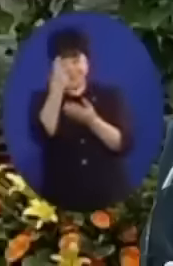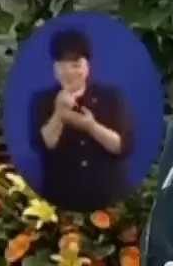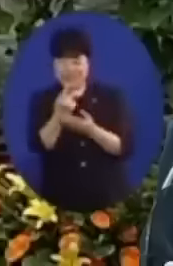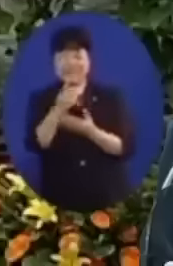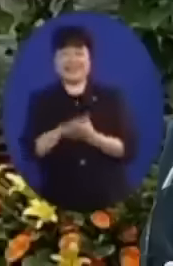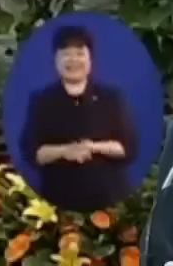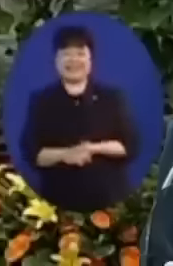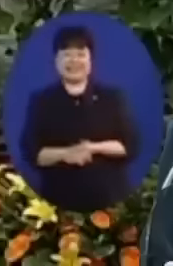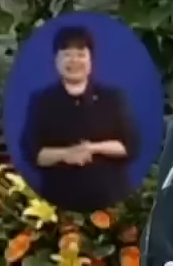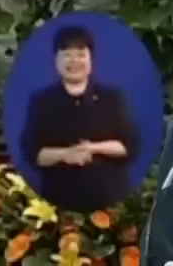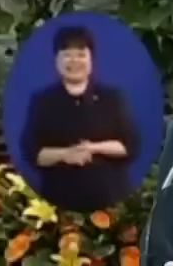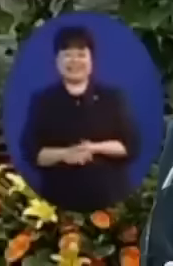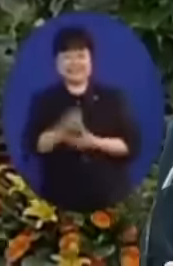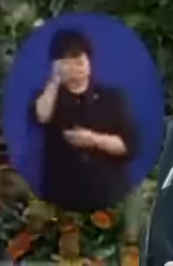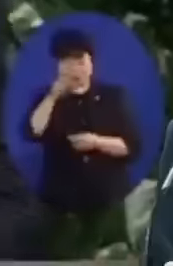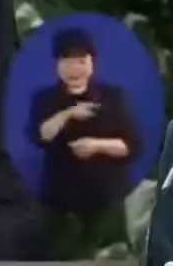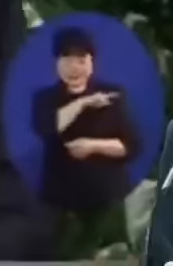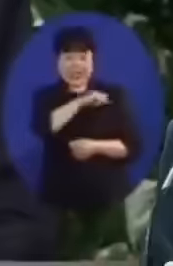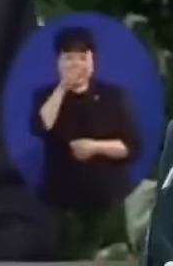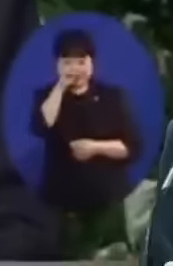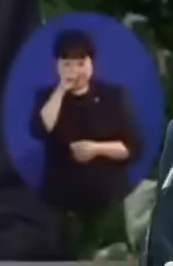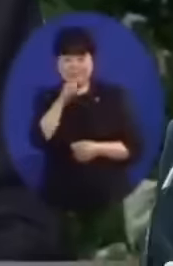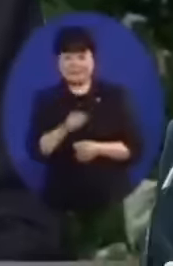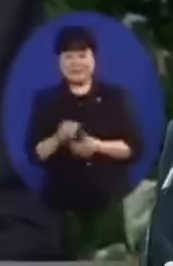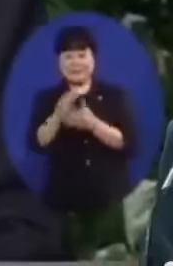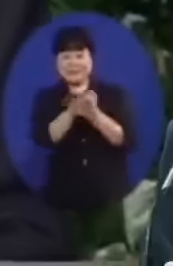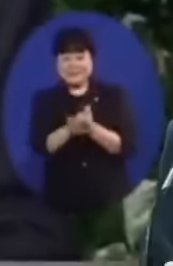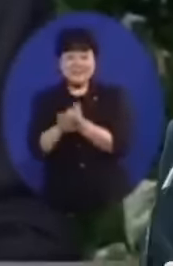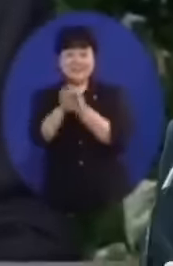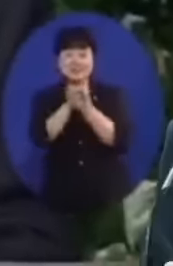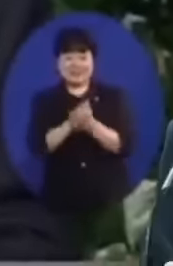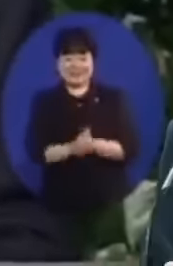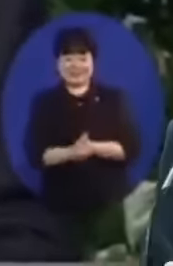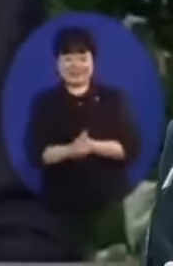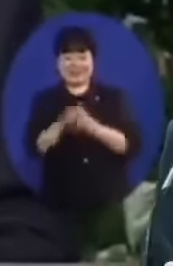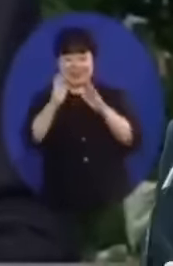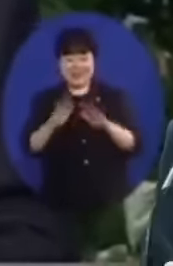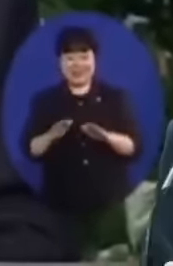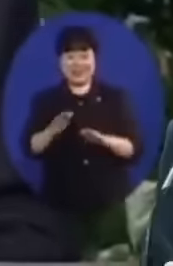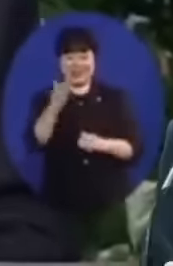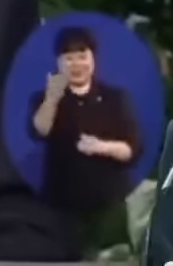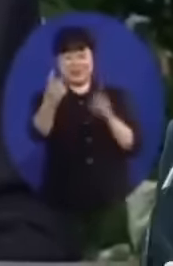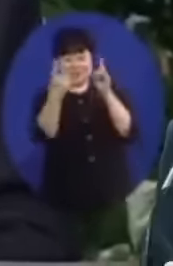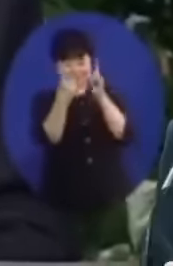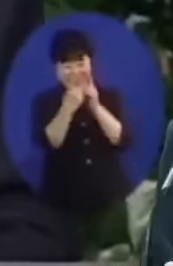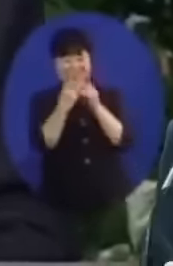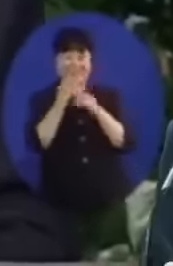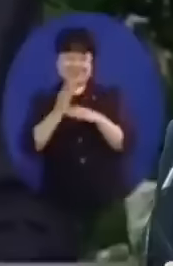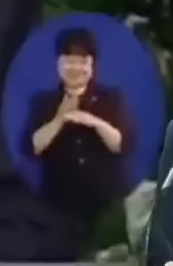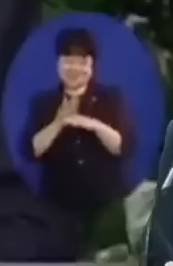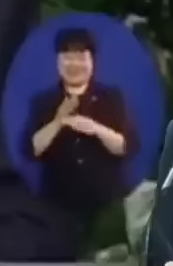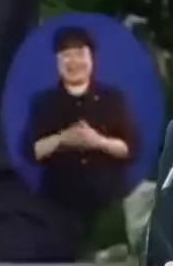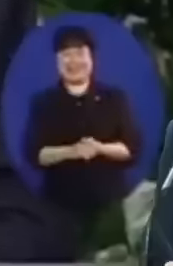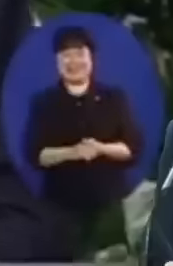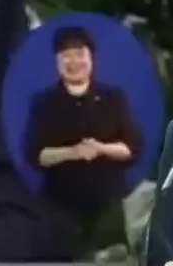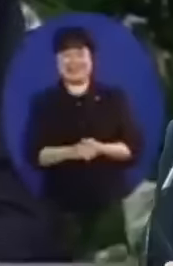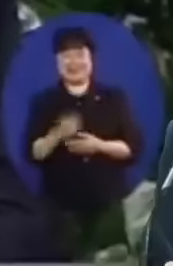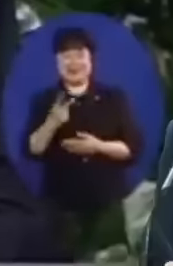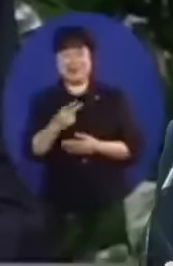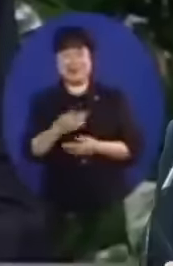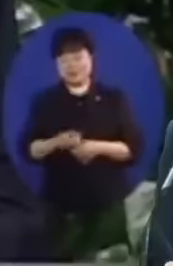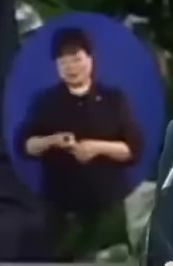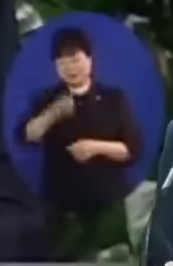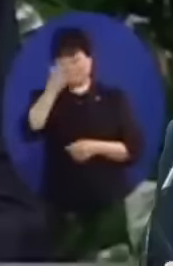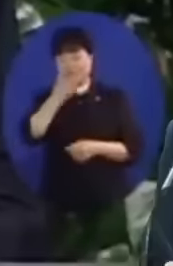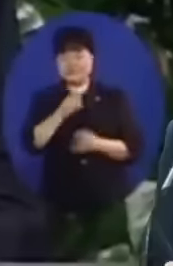것입니다. 우주에서 제일 좋은 친구를 오늘 시간에 여러분 만나고 있는 것입니다. 또 나 같은